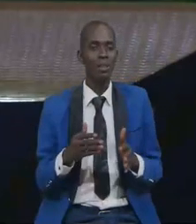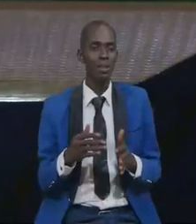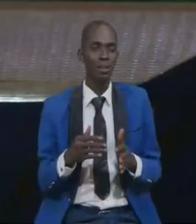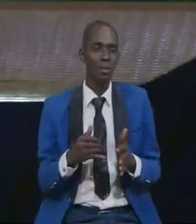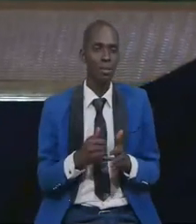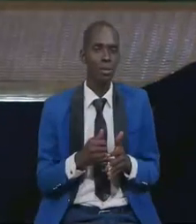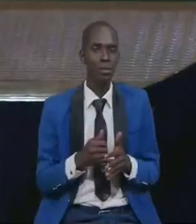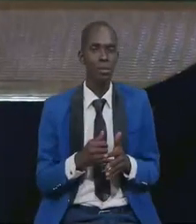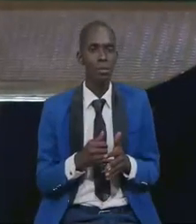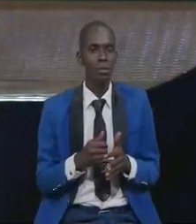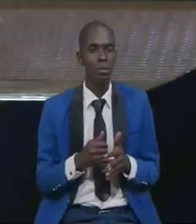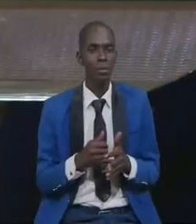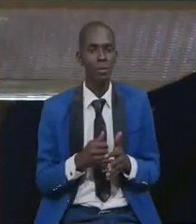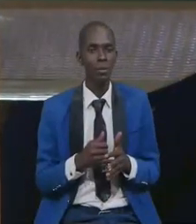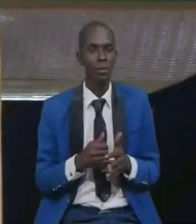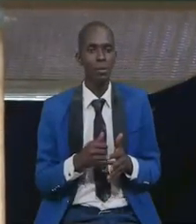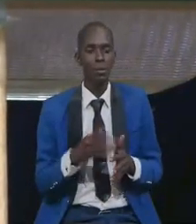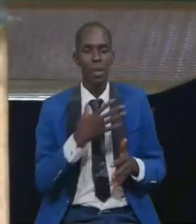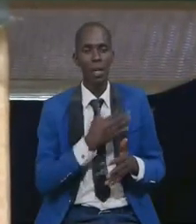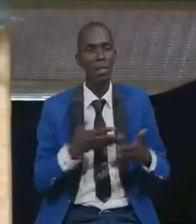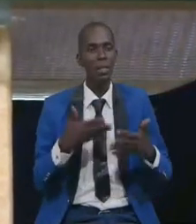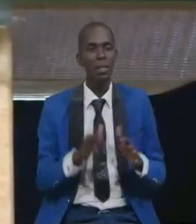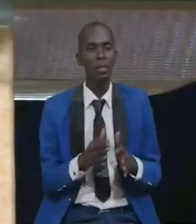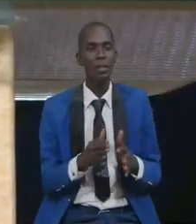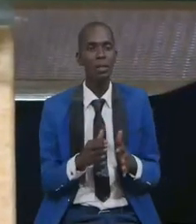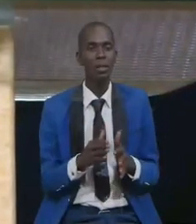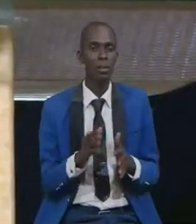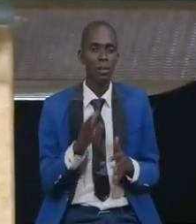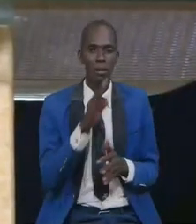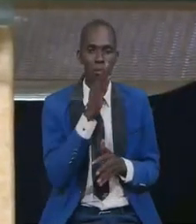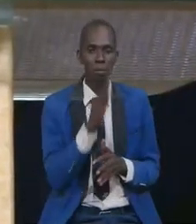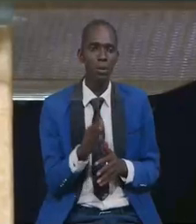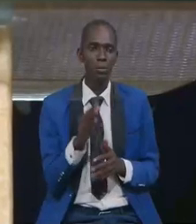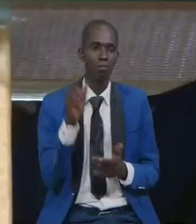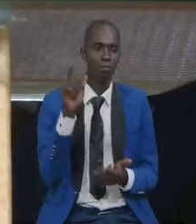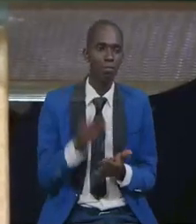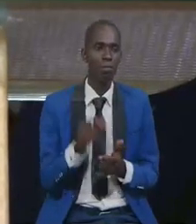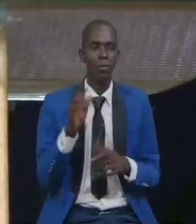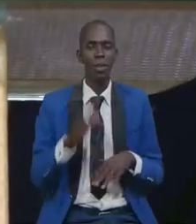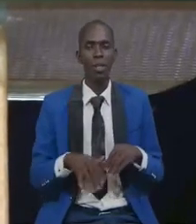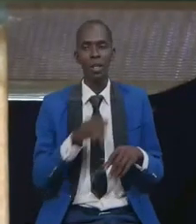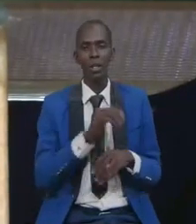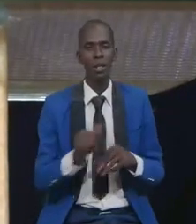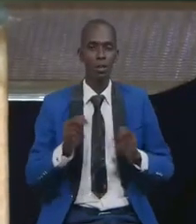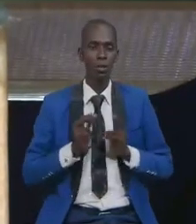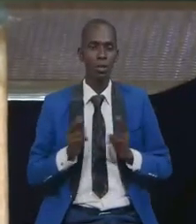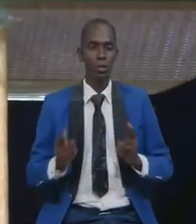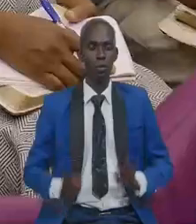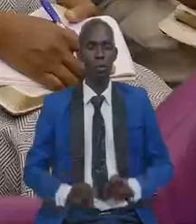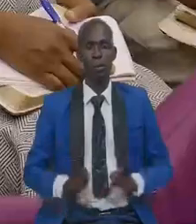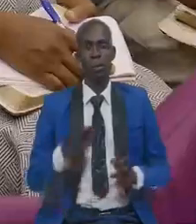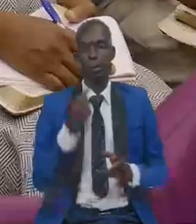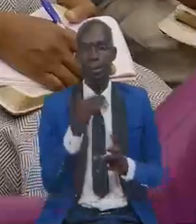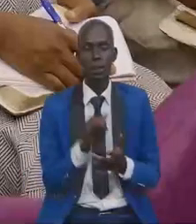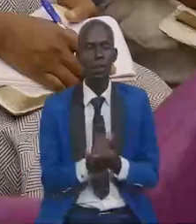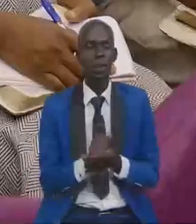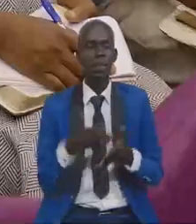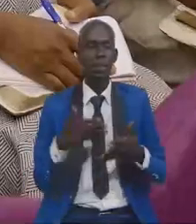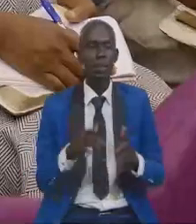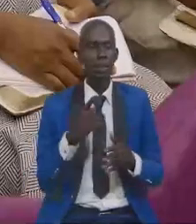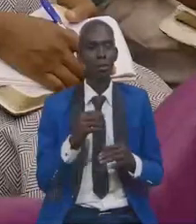soit dérangé, et qu'il soit trempé de l'herbe, et de la rosée, et qu'il ait, comme les bêtes, l'herbe de la